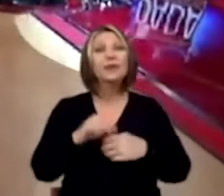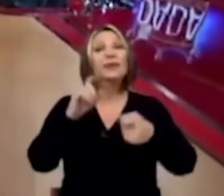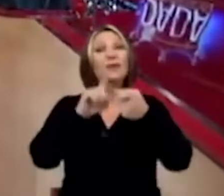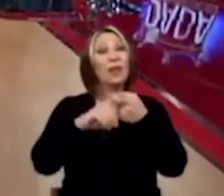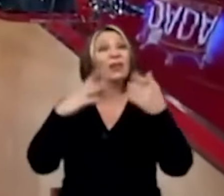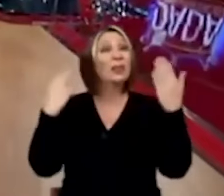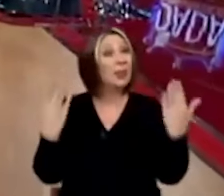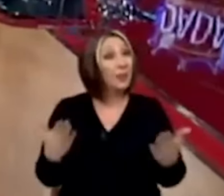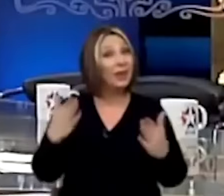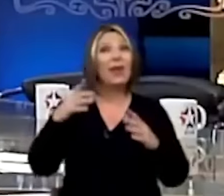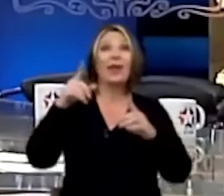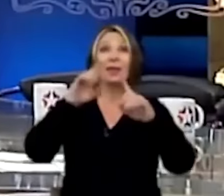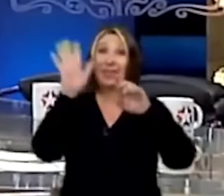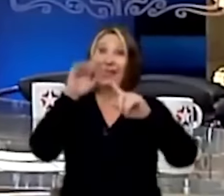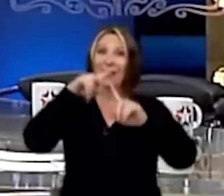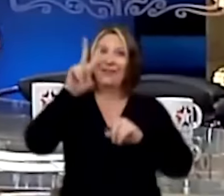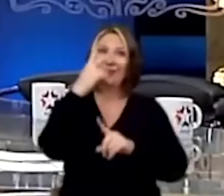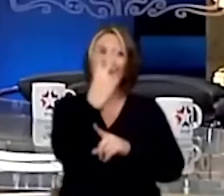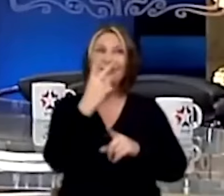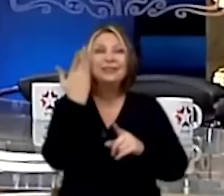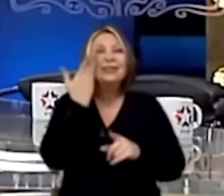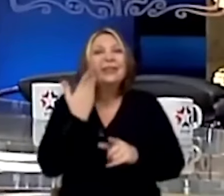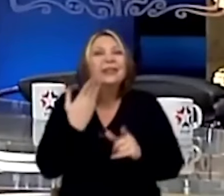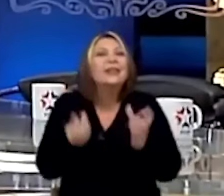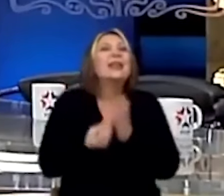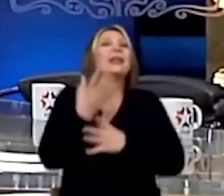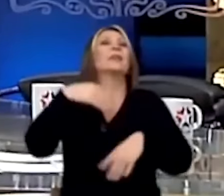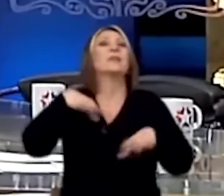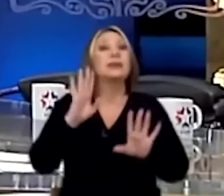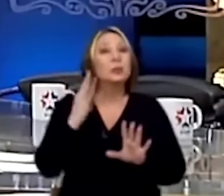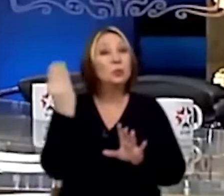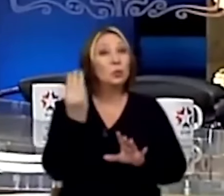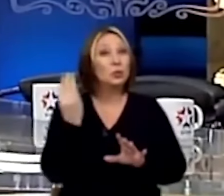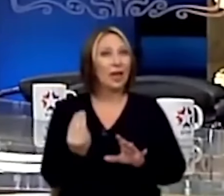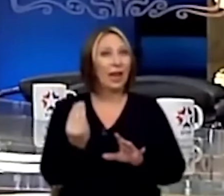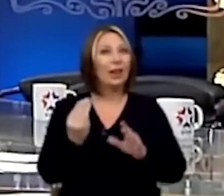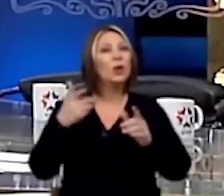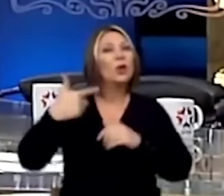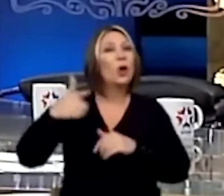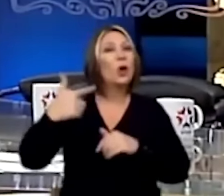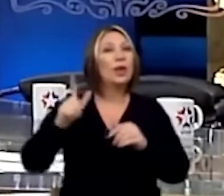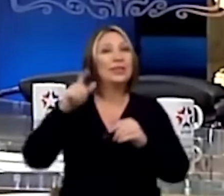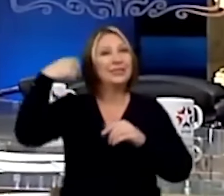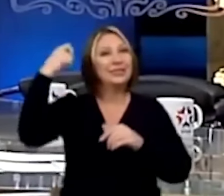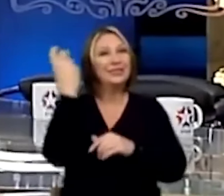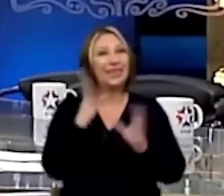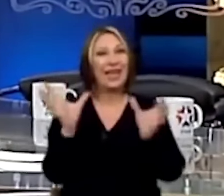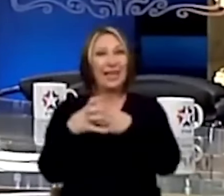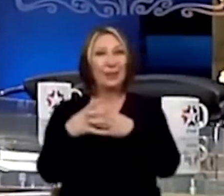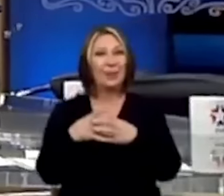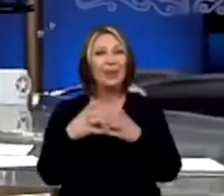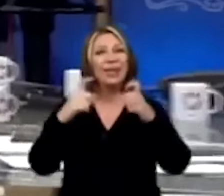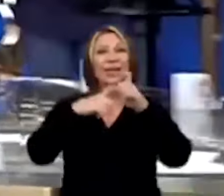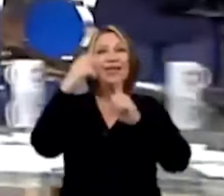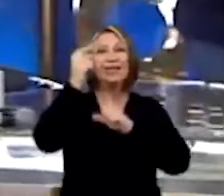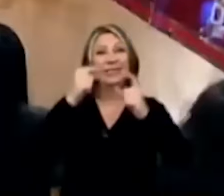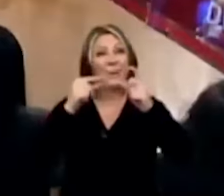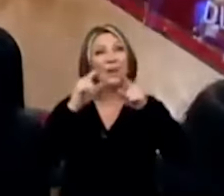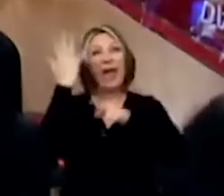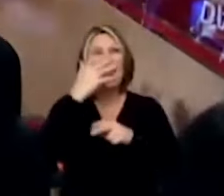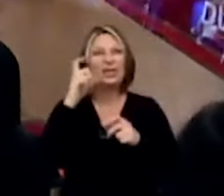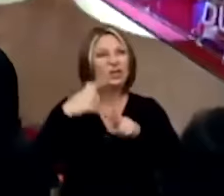Ve tabii ki ekranlarda seyretmeye doyamadığınız Güzel Köylü dizi ekibi. Hanımlar beyler, Gizem Karaca.